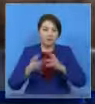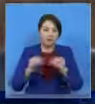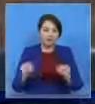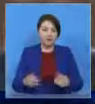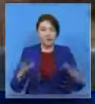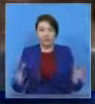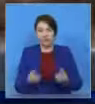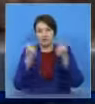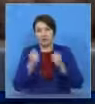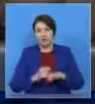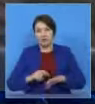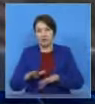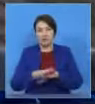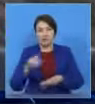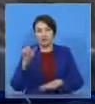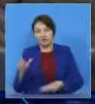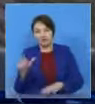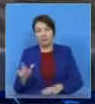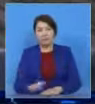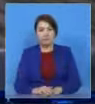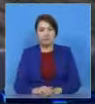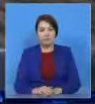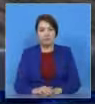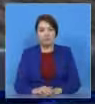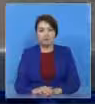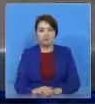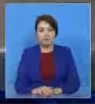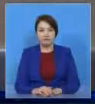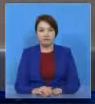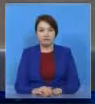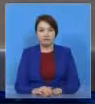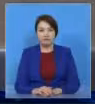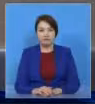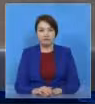поддержки местных товаропроизводителей. Николай Сырбов, Азамат Сауханов, телеканал Актобе.